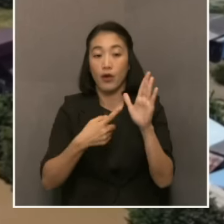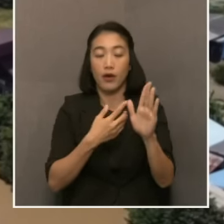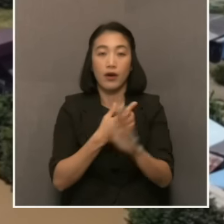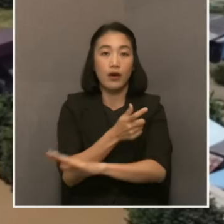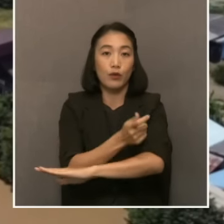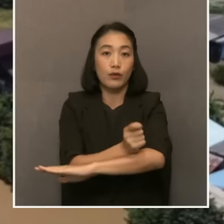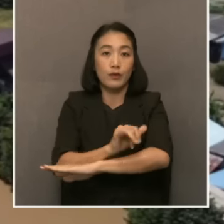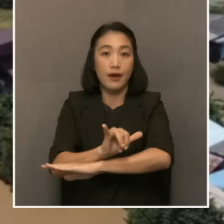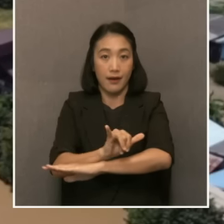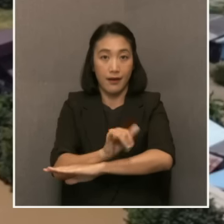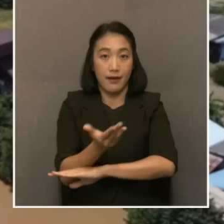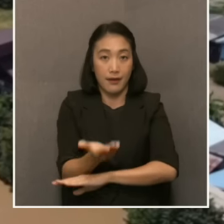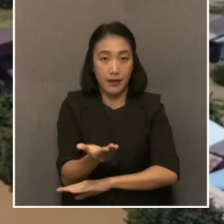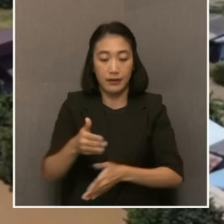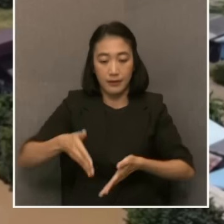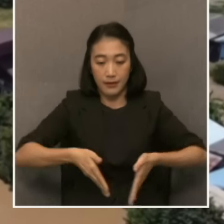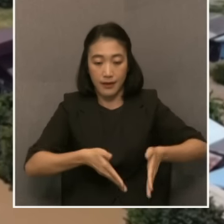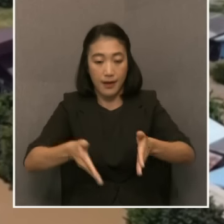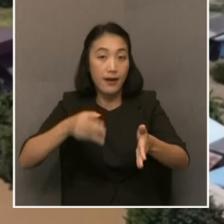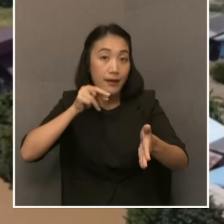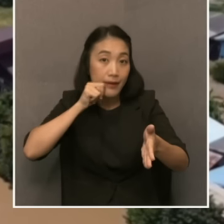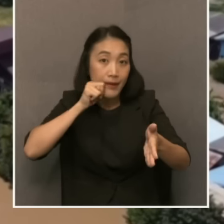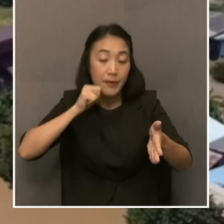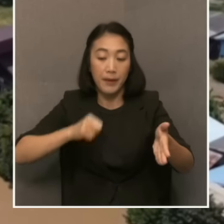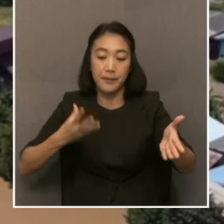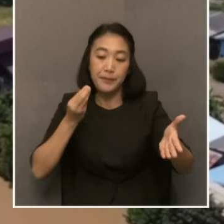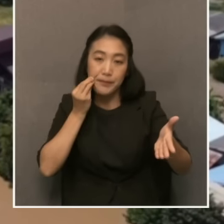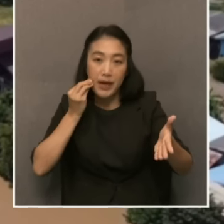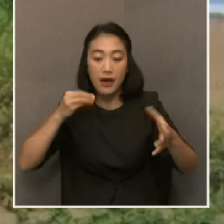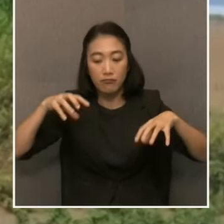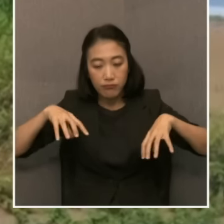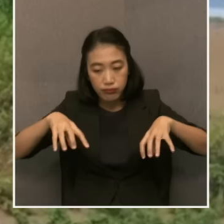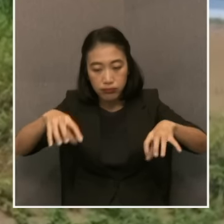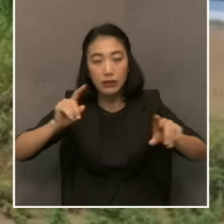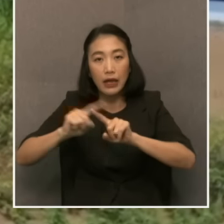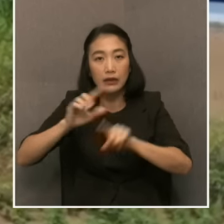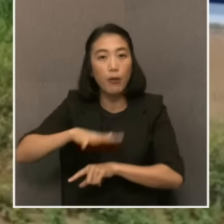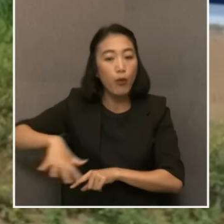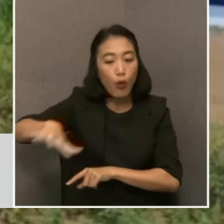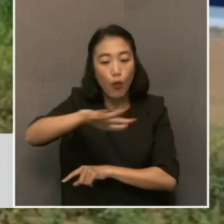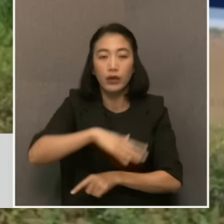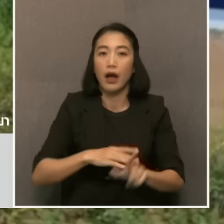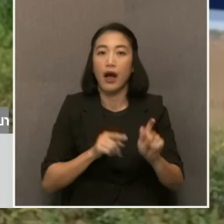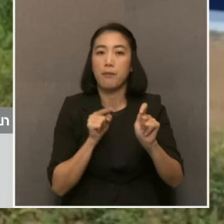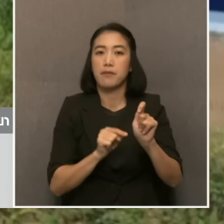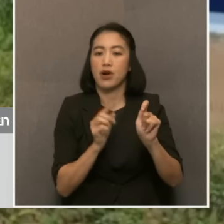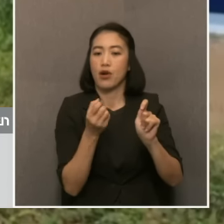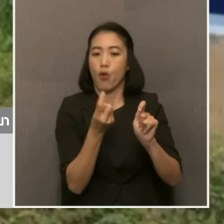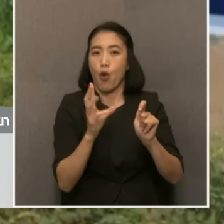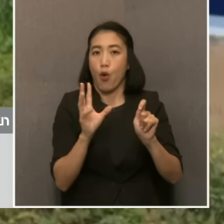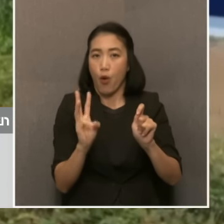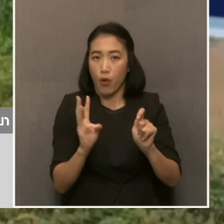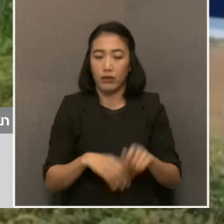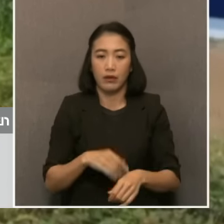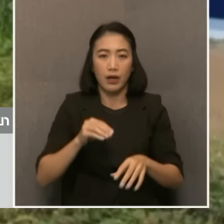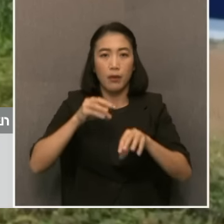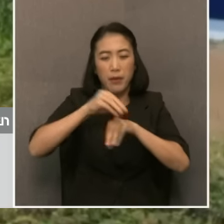ที่ลุ่มริมน้ำได้รับผลกระทบจากการระบายน้ำของเขื่อนเจ้าพระยาแล้ว 6อำเภอ 74ตำบล